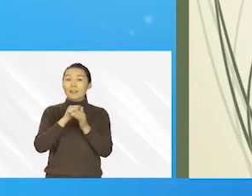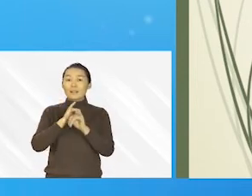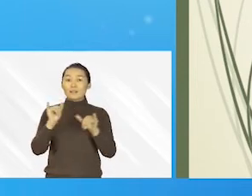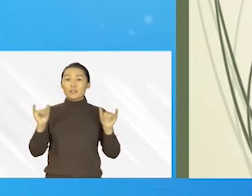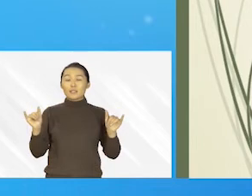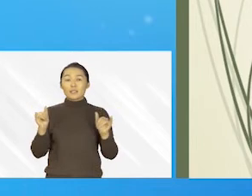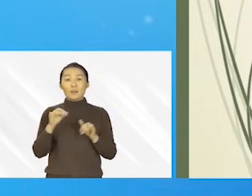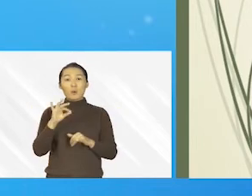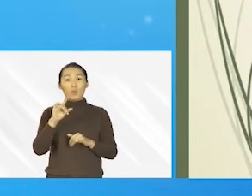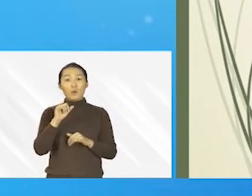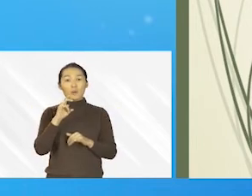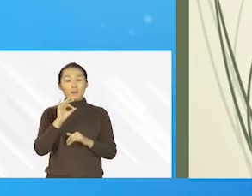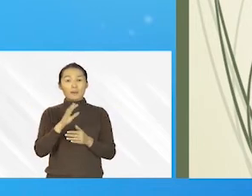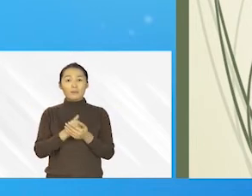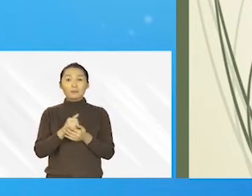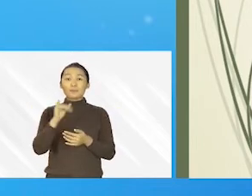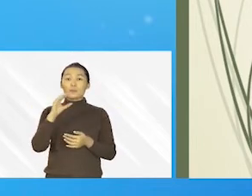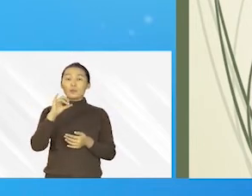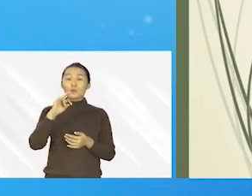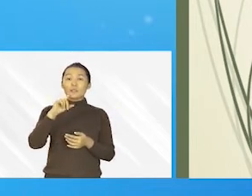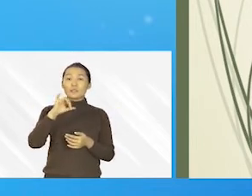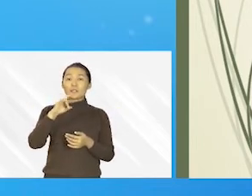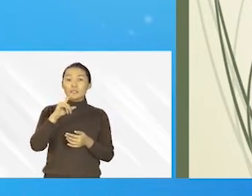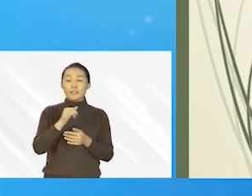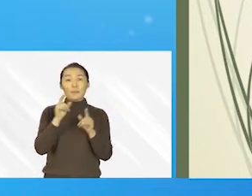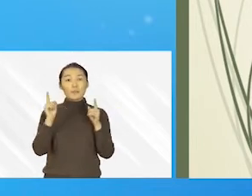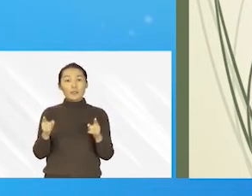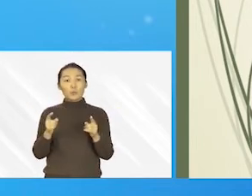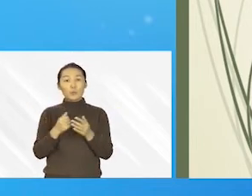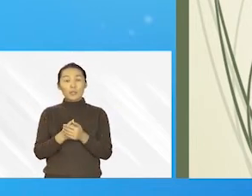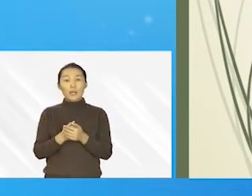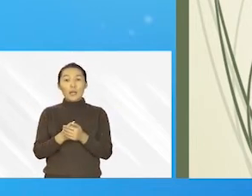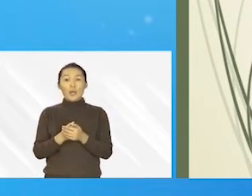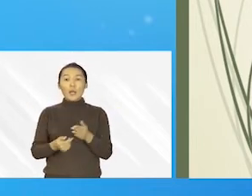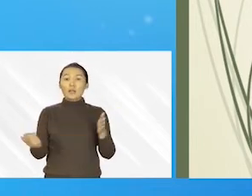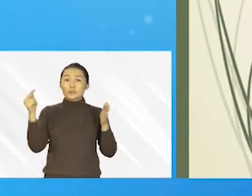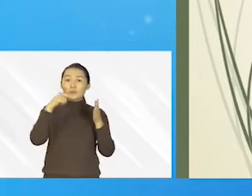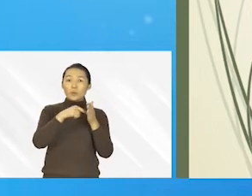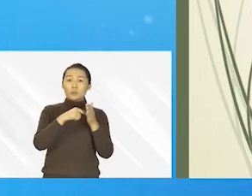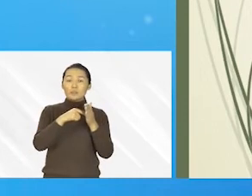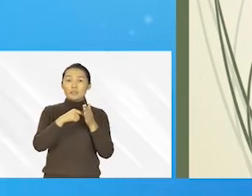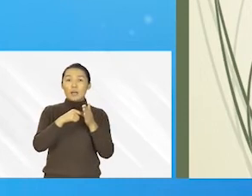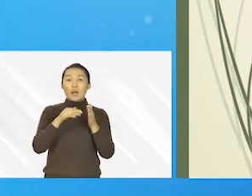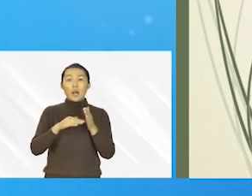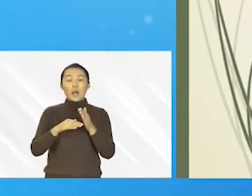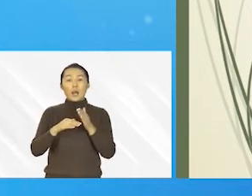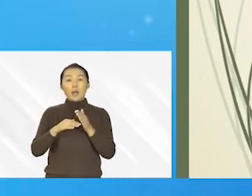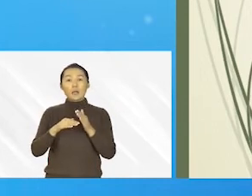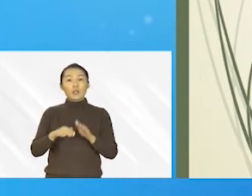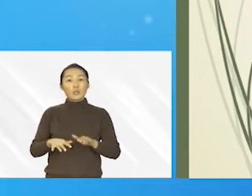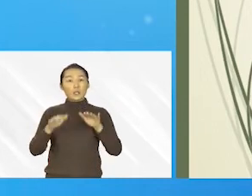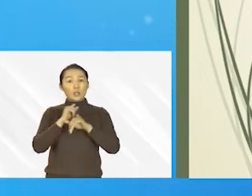органов. Ювенильный период в этом случае сводится главным образом к росту и половому созреванию